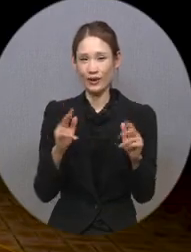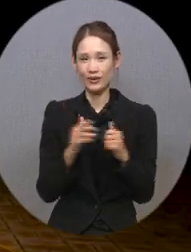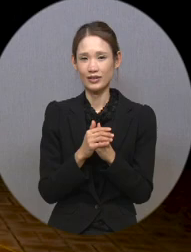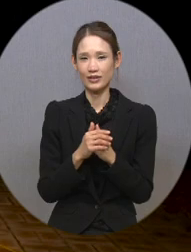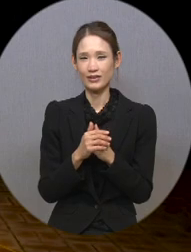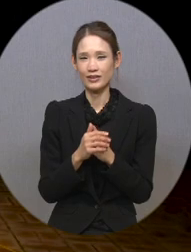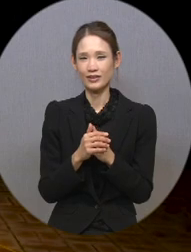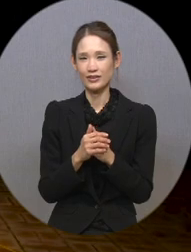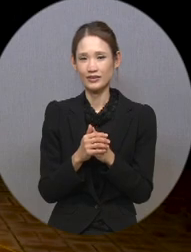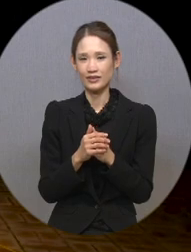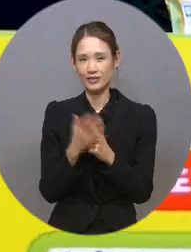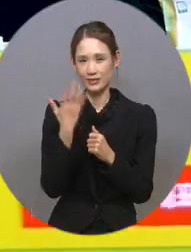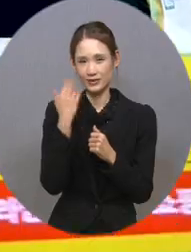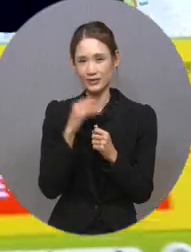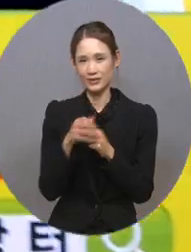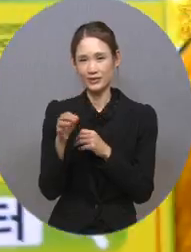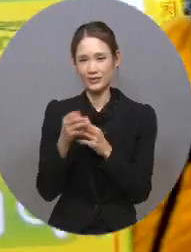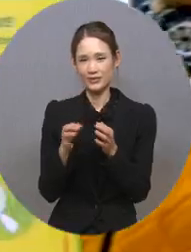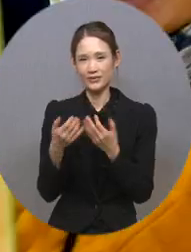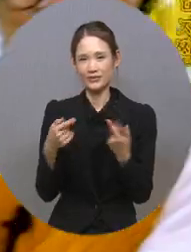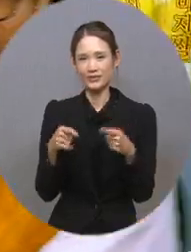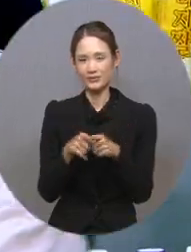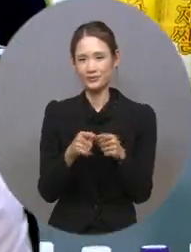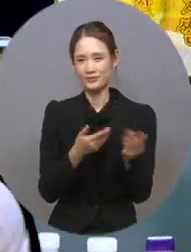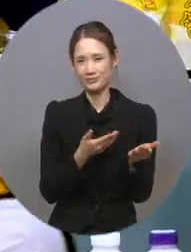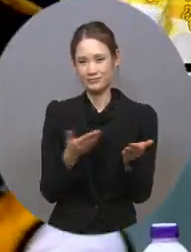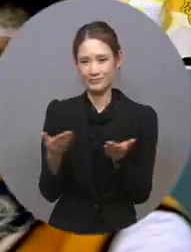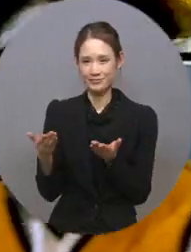매력적인 남도 장소를 함께하고 계십니다.